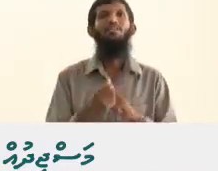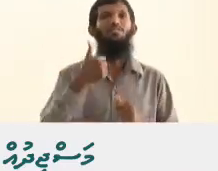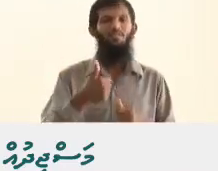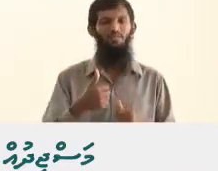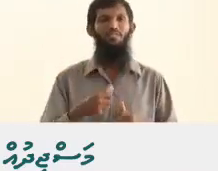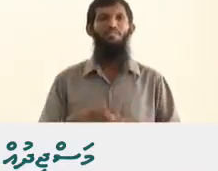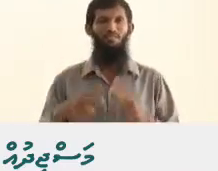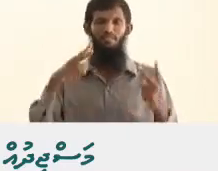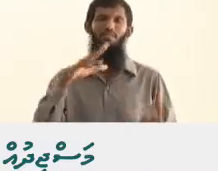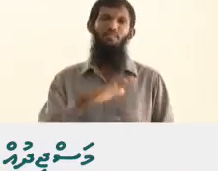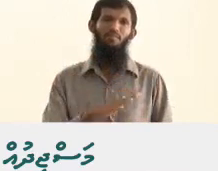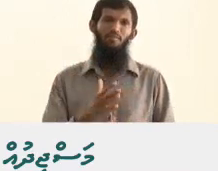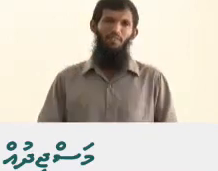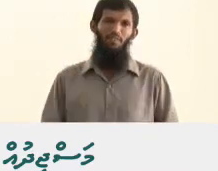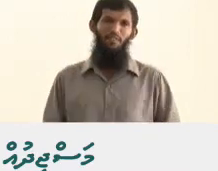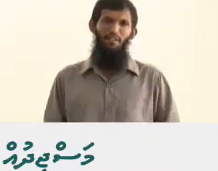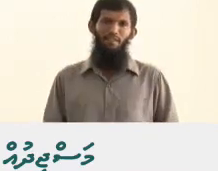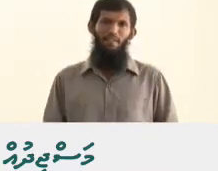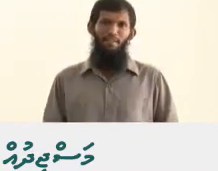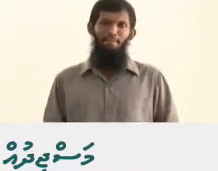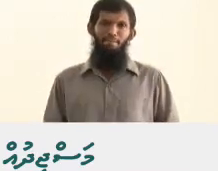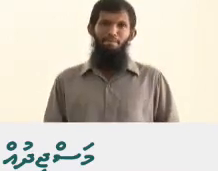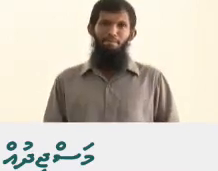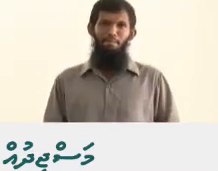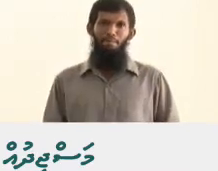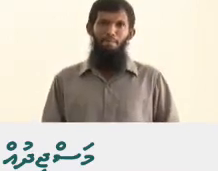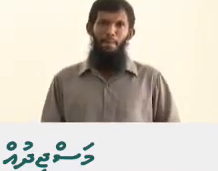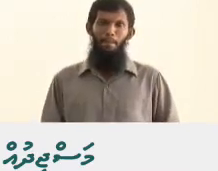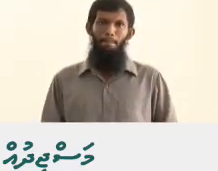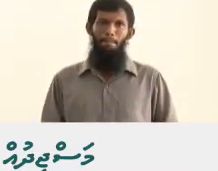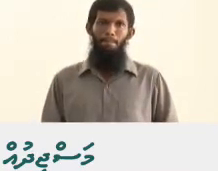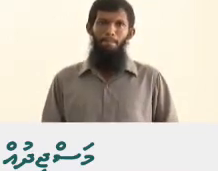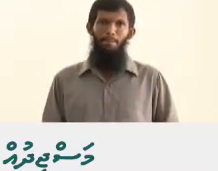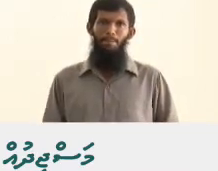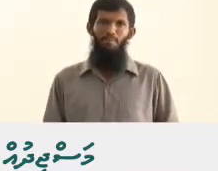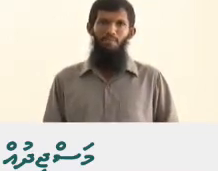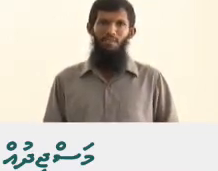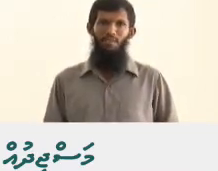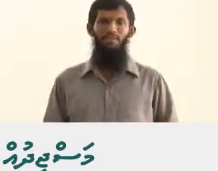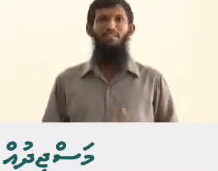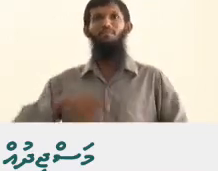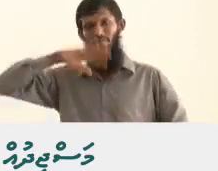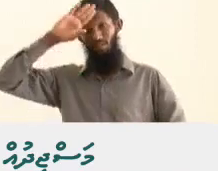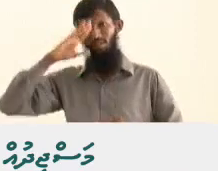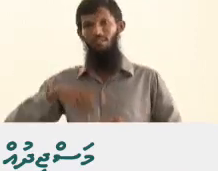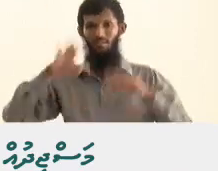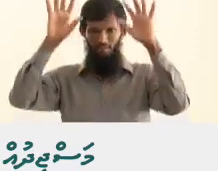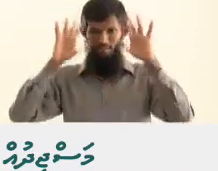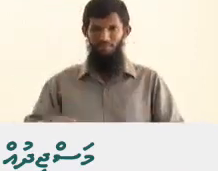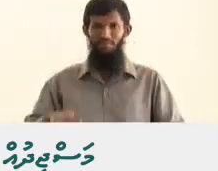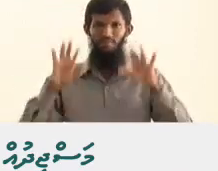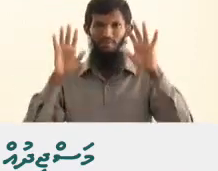rujuabu muslimahun balibayya vayay vareyay hunay